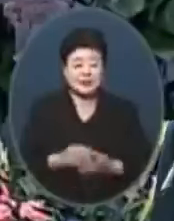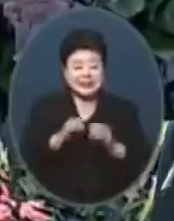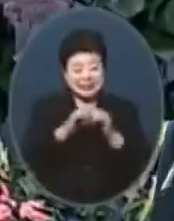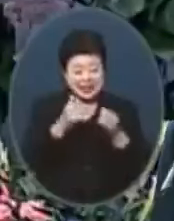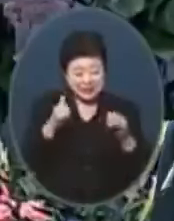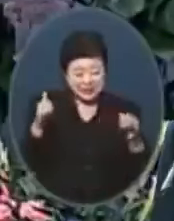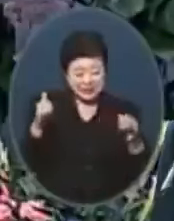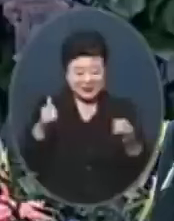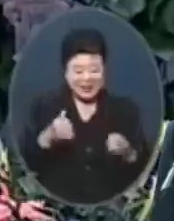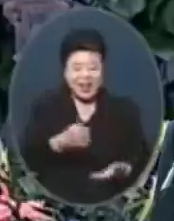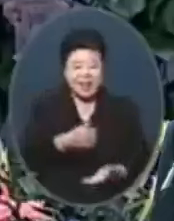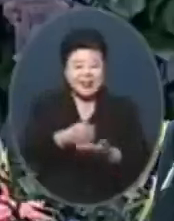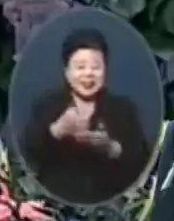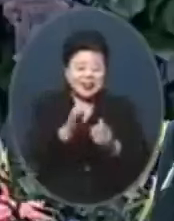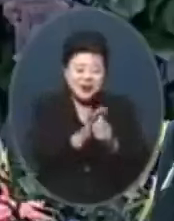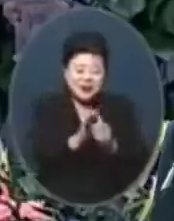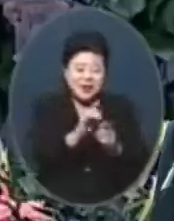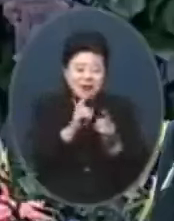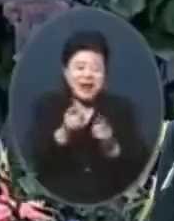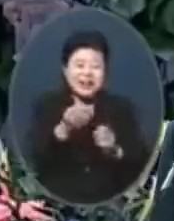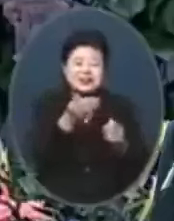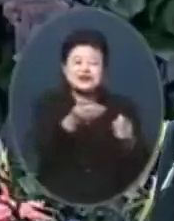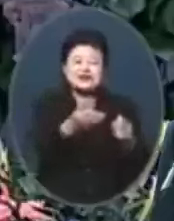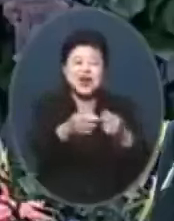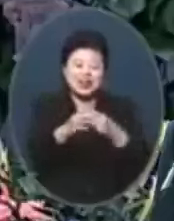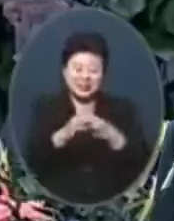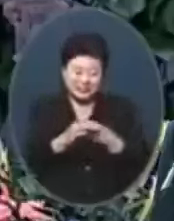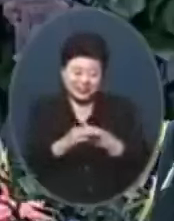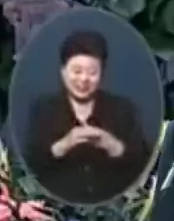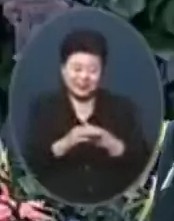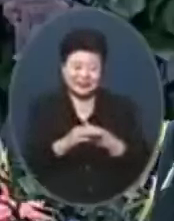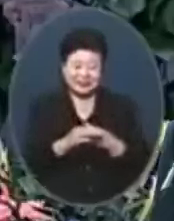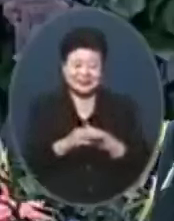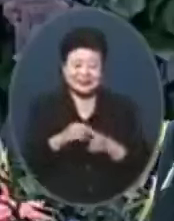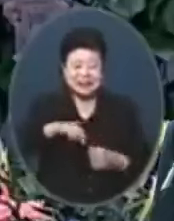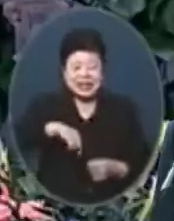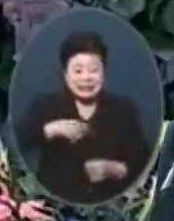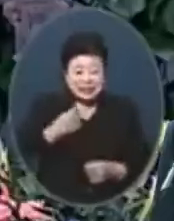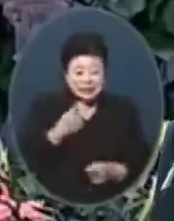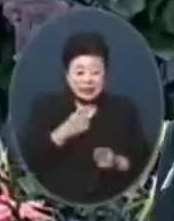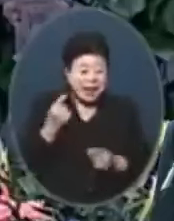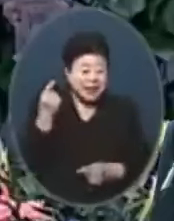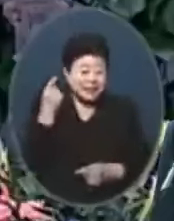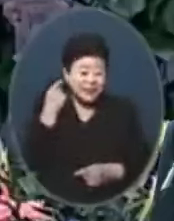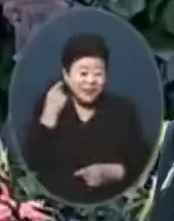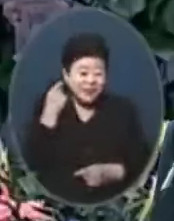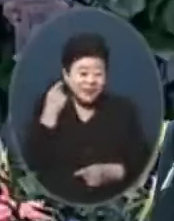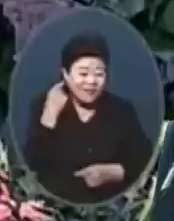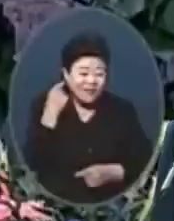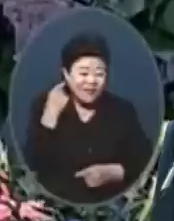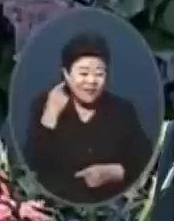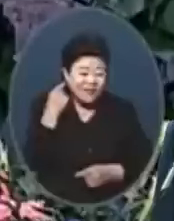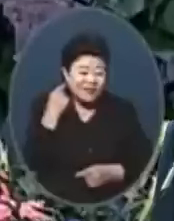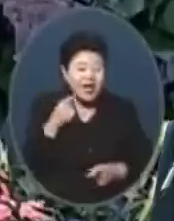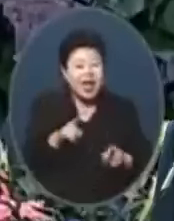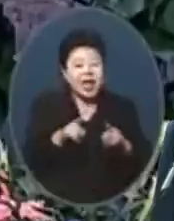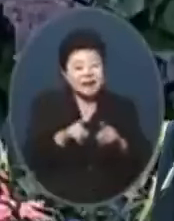사람들을 격려하고 위로하는 말을 해주면 내 자신도 그 말을 듣고